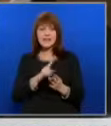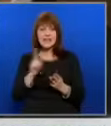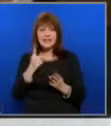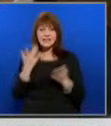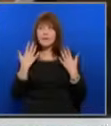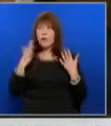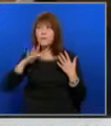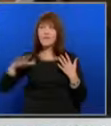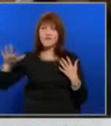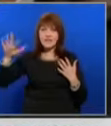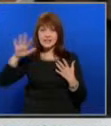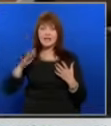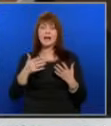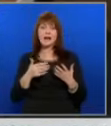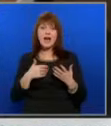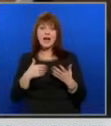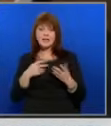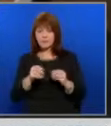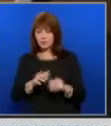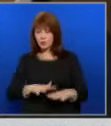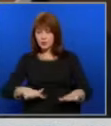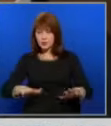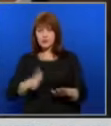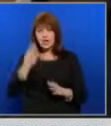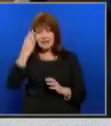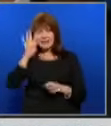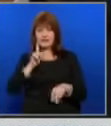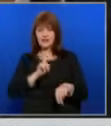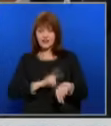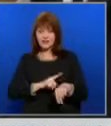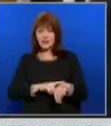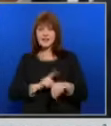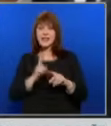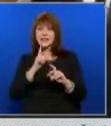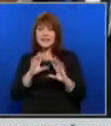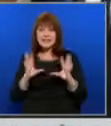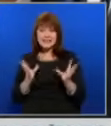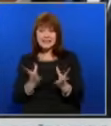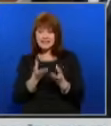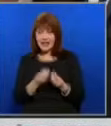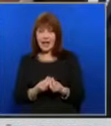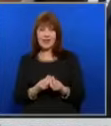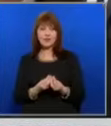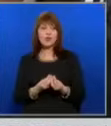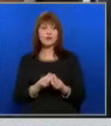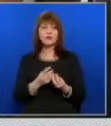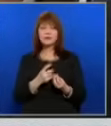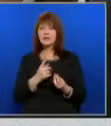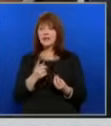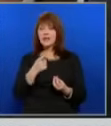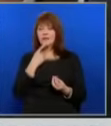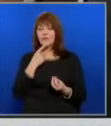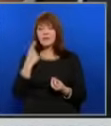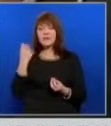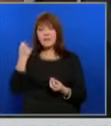да имаме ясна формула, дата, час. Така че заедно, не случайно, няколко пъти колегата казва за председатели